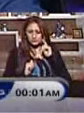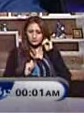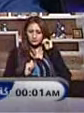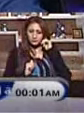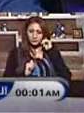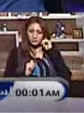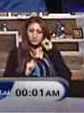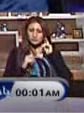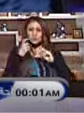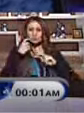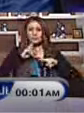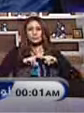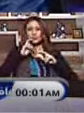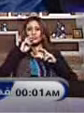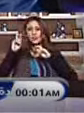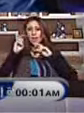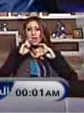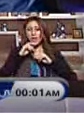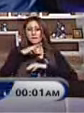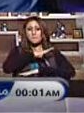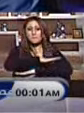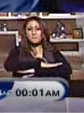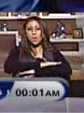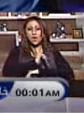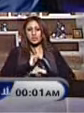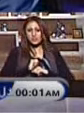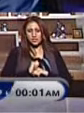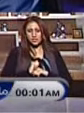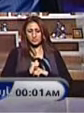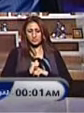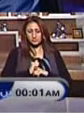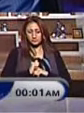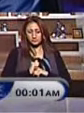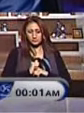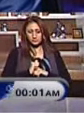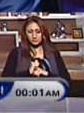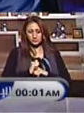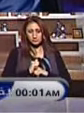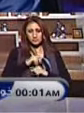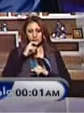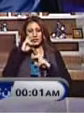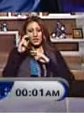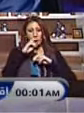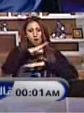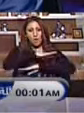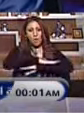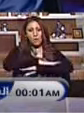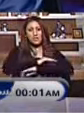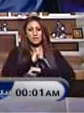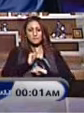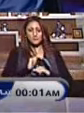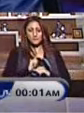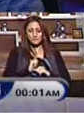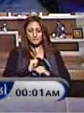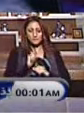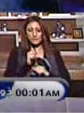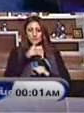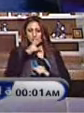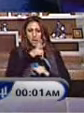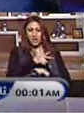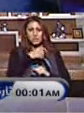مليا كيف امتص سيدنا الخليل الحليم الاواه المنيب في ادب الحوار العالي ماذا قال له